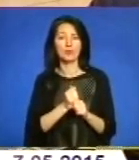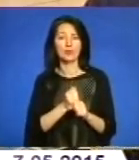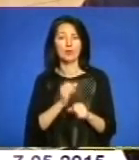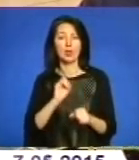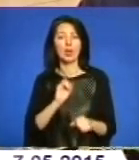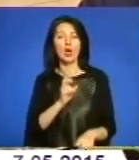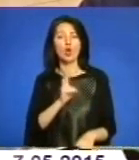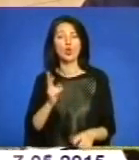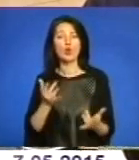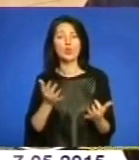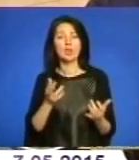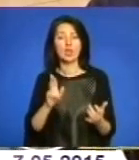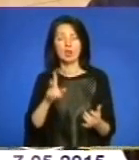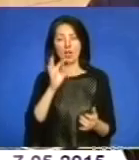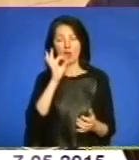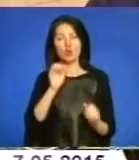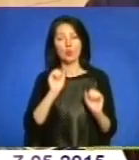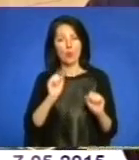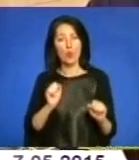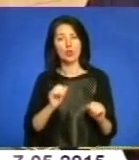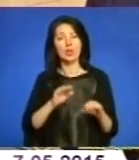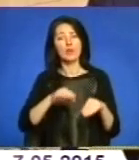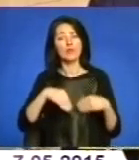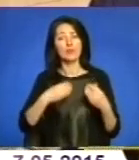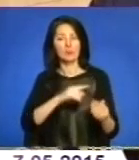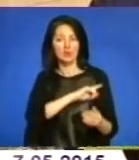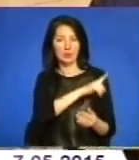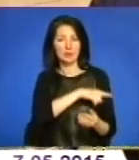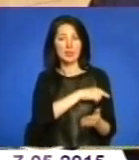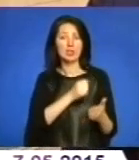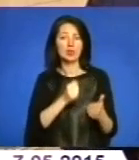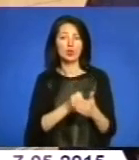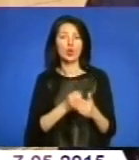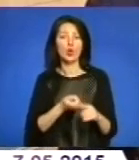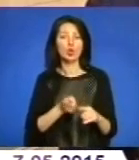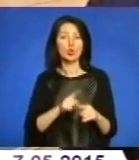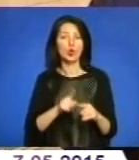хто скільки, як кажуть, може прикласти сил до цього,